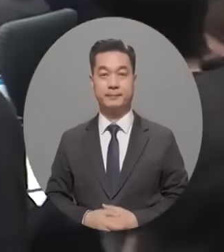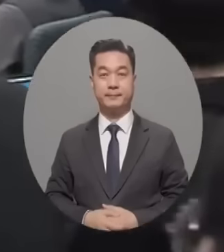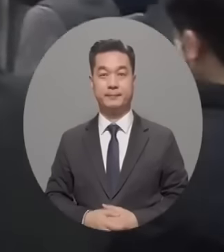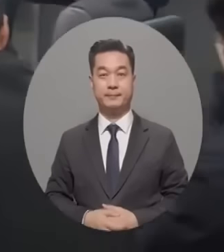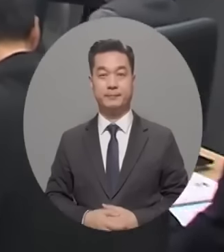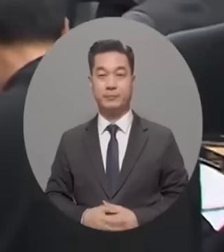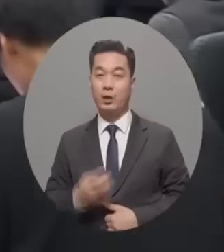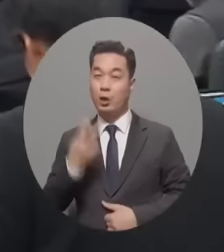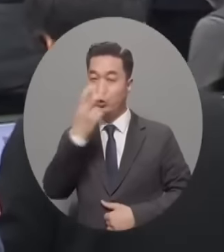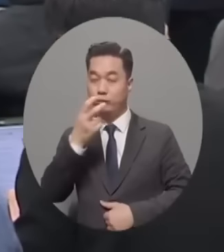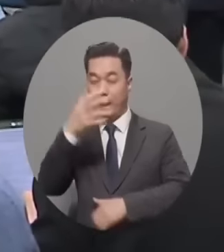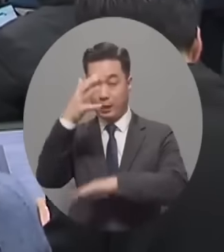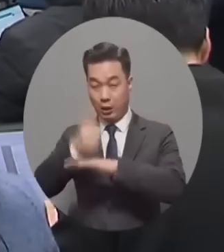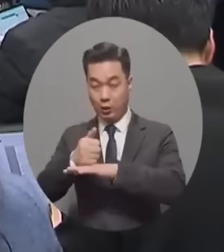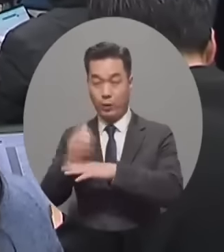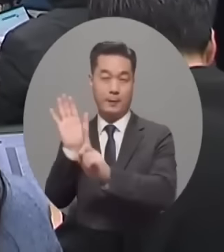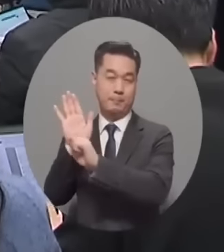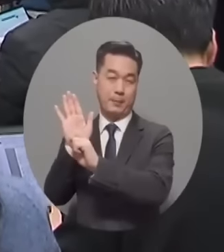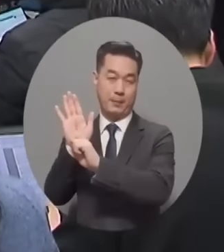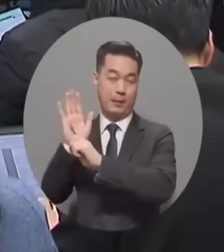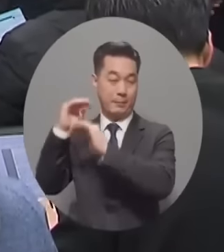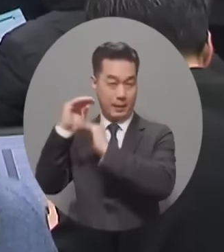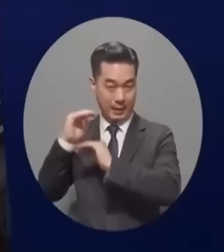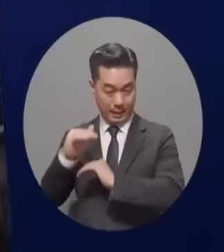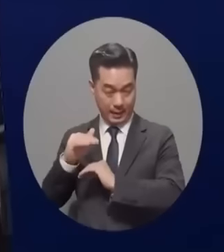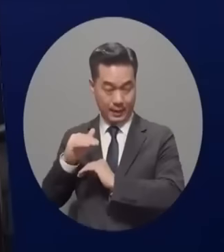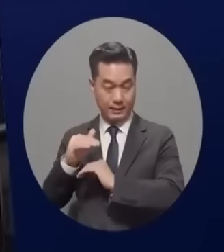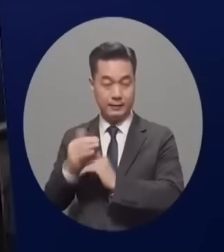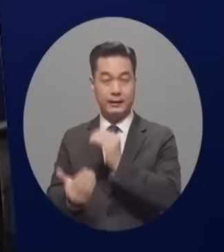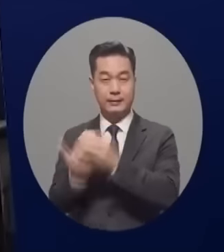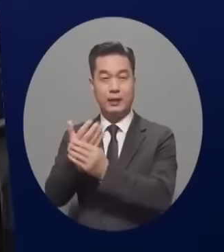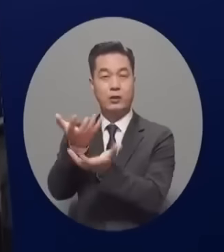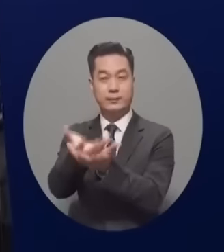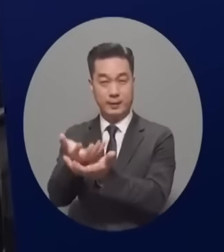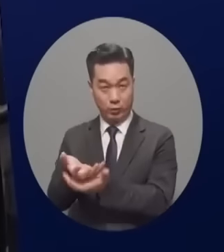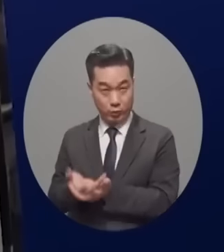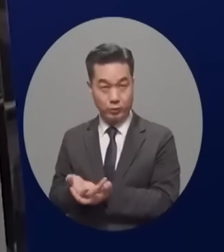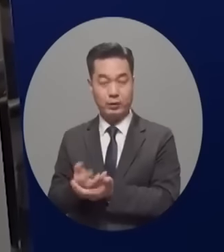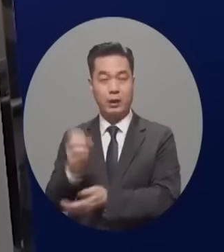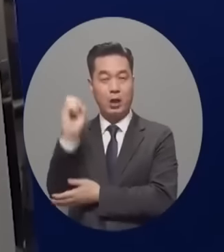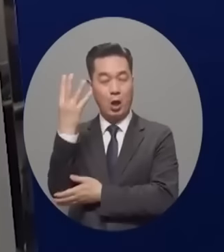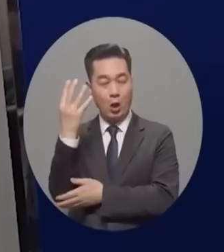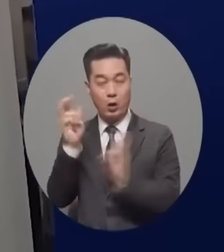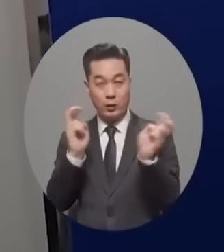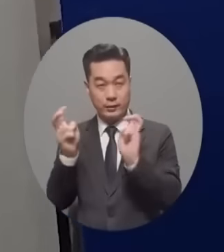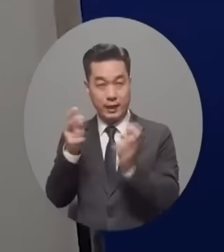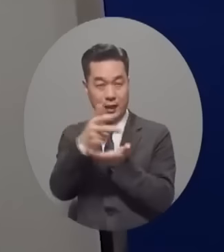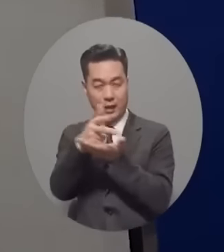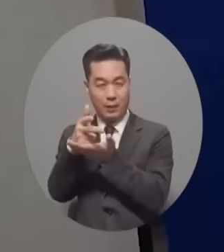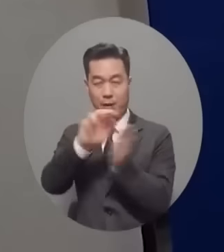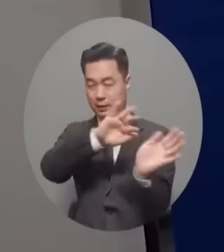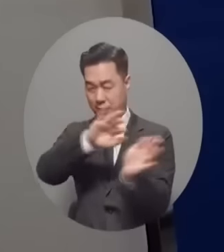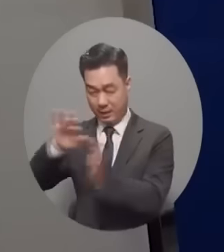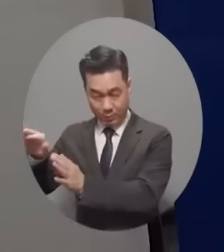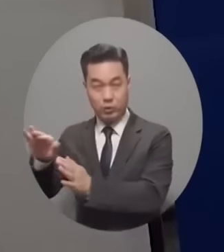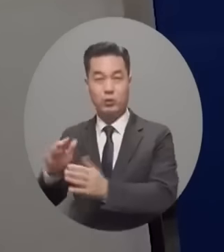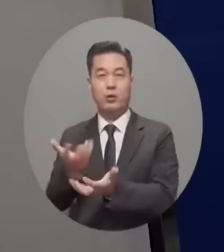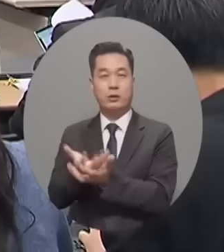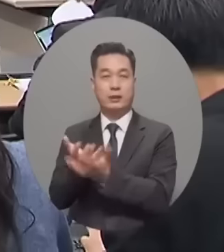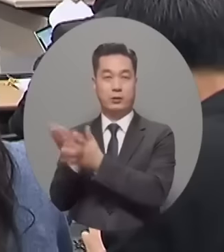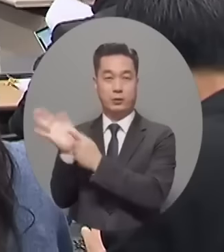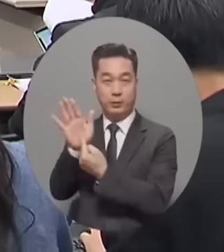최종 수사 결과 브리핑에서 공개한 각종 사건 자료입니다. 경찰은 언론사 카메라를 모두 퇴장시킨 뒤 자료를